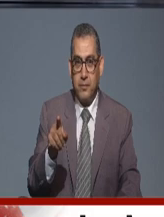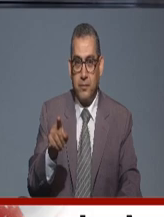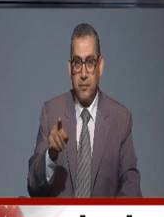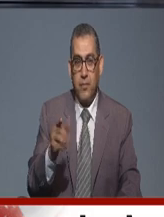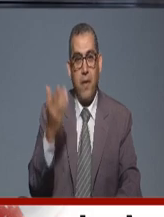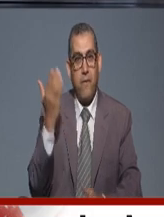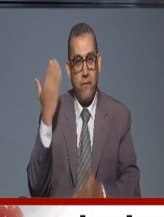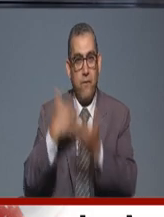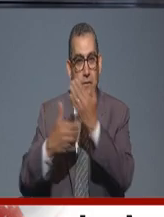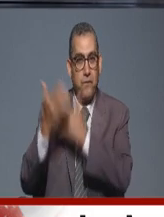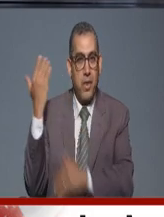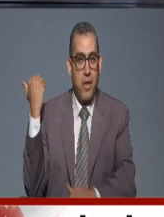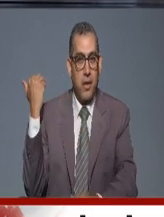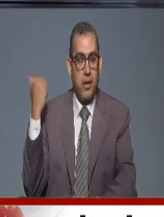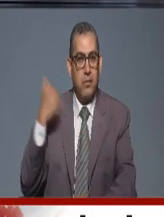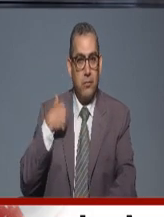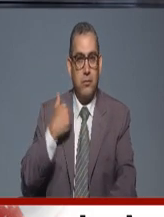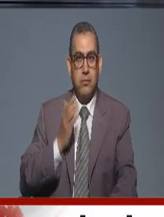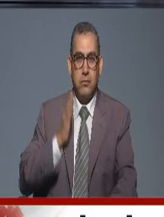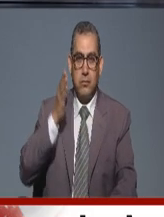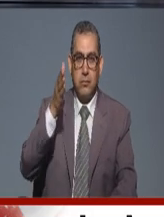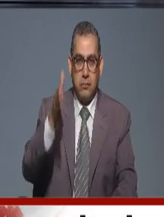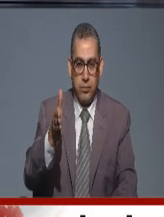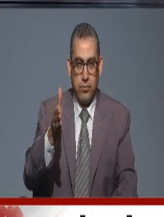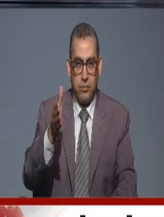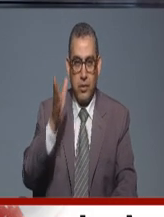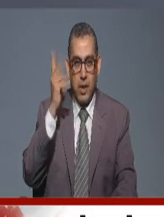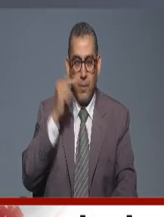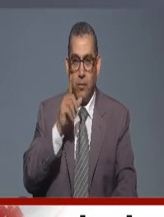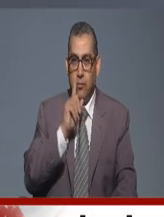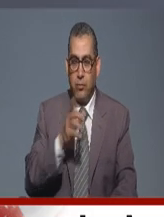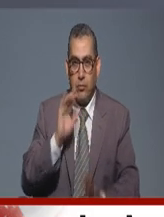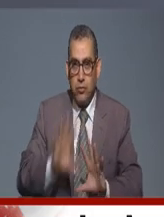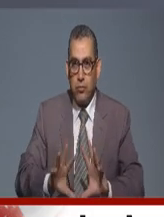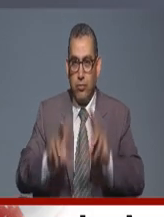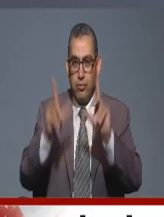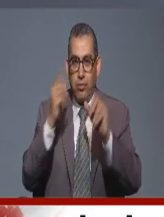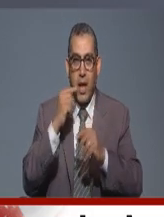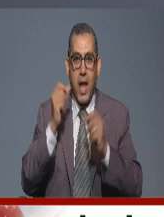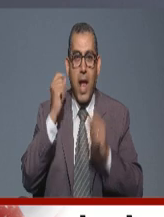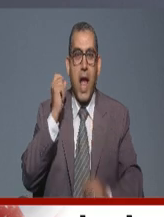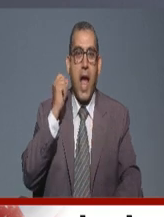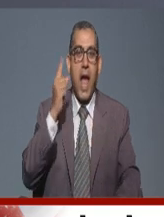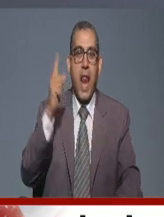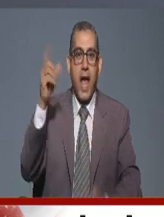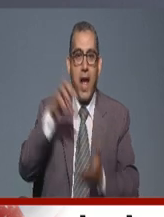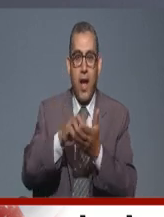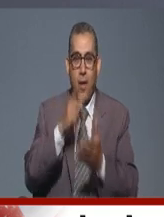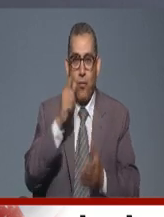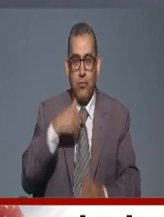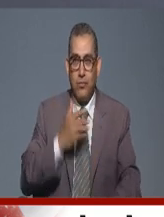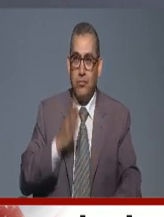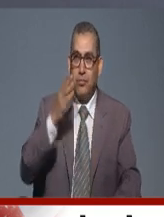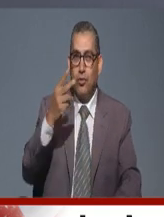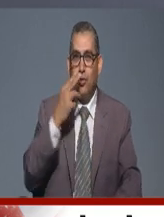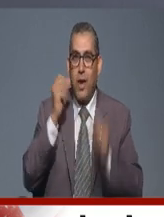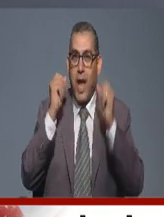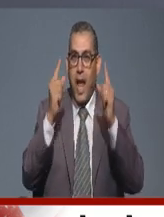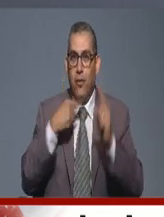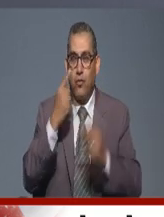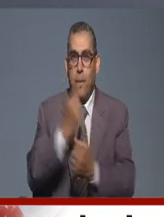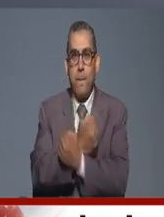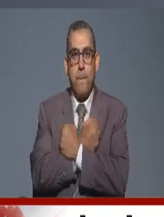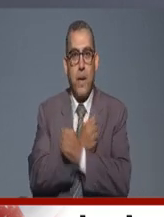فتره رحت انا اول ما تم ترميم ق صلاح الدين رحت علشان اشوف المتحف